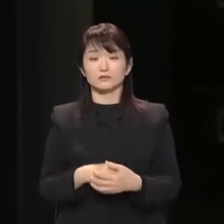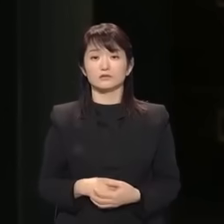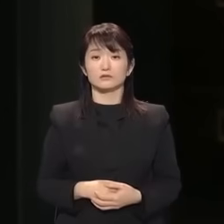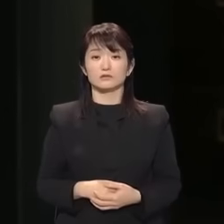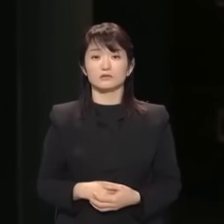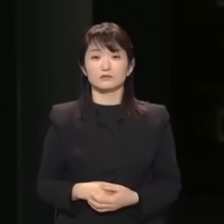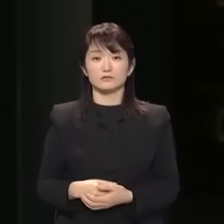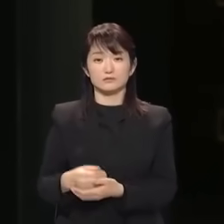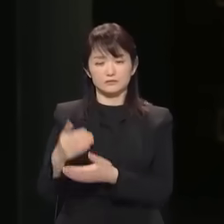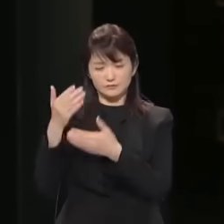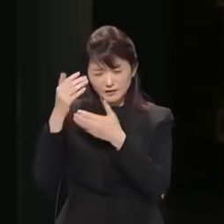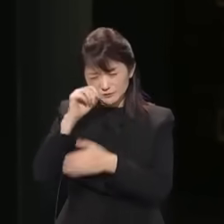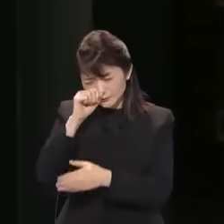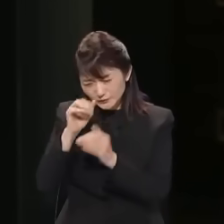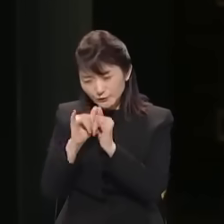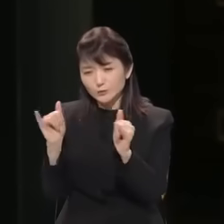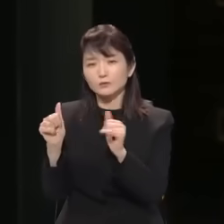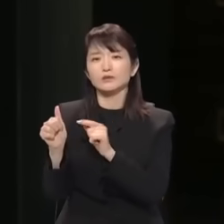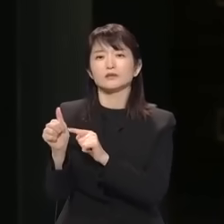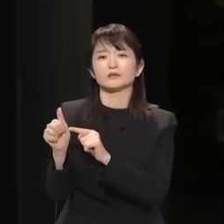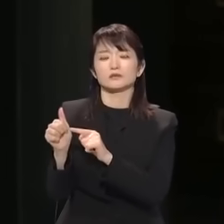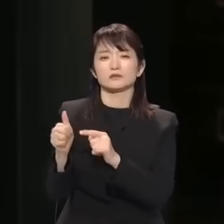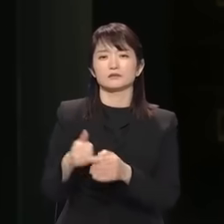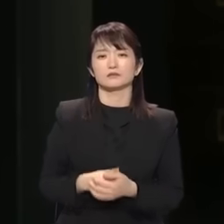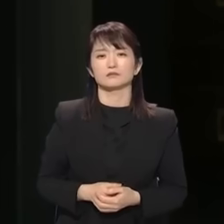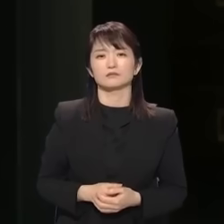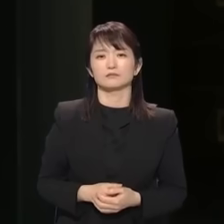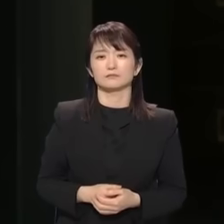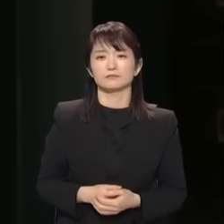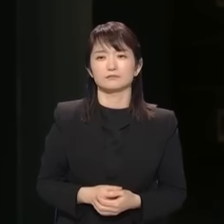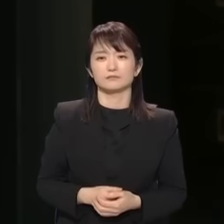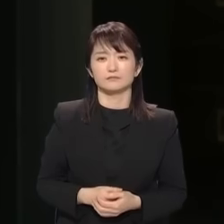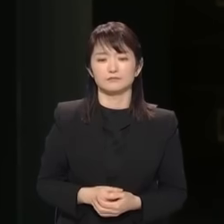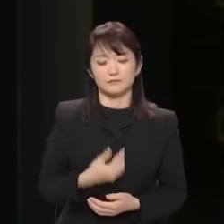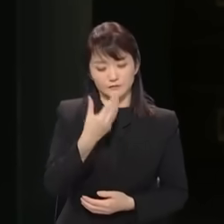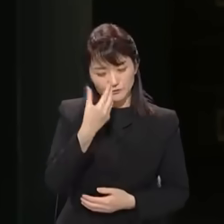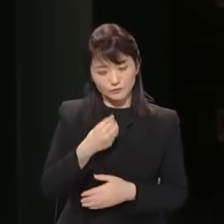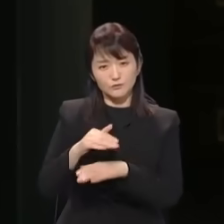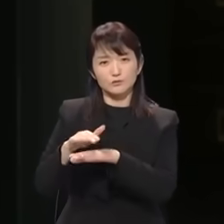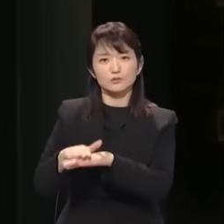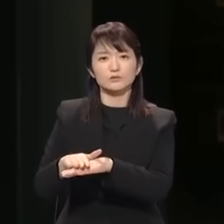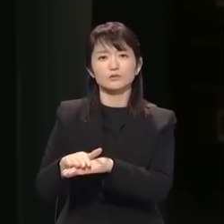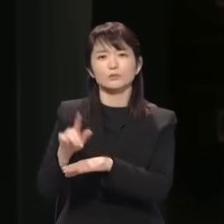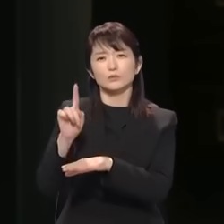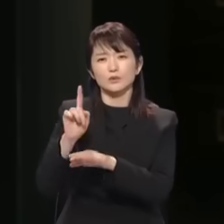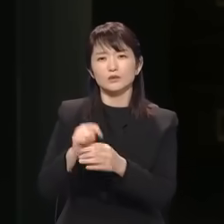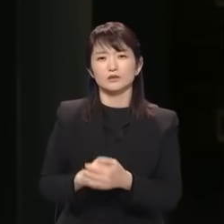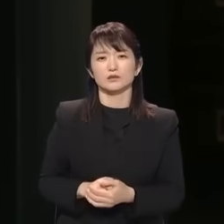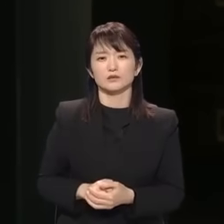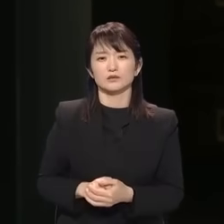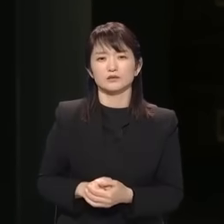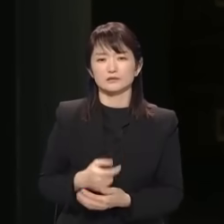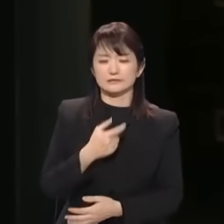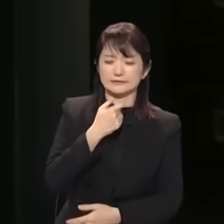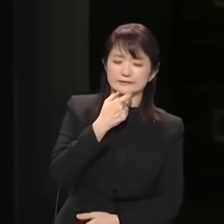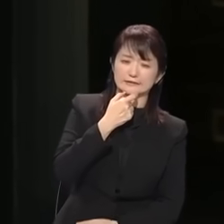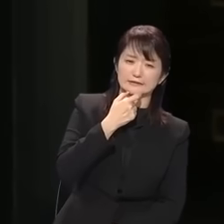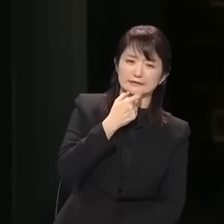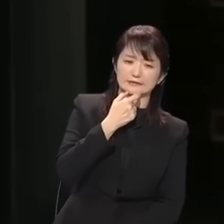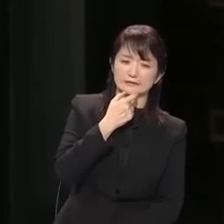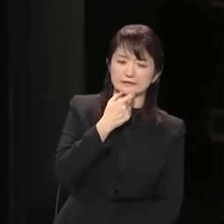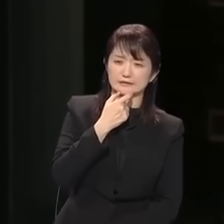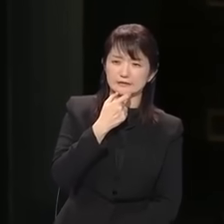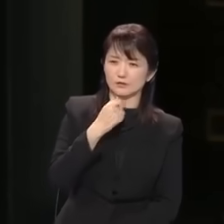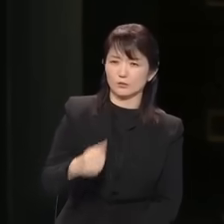어 팬이었던만큼 팬이라고 하니까 저렇게 뭐 음료도 갖다 주니까 최대한 티를 내지 않고 좋게 좋게